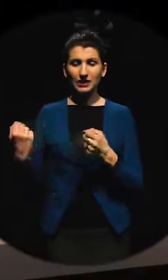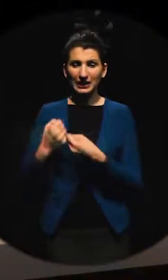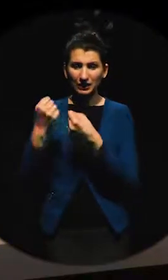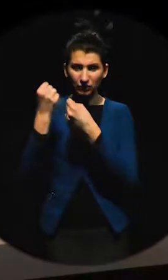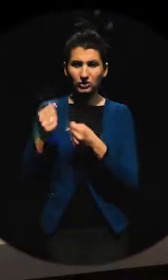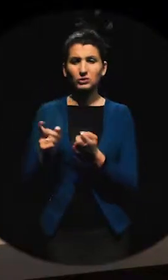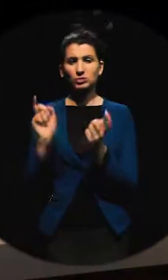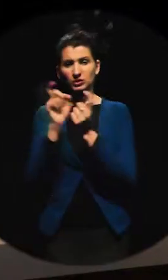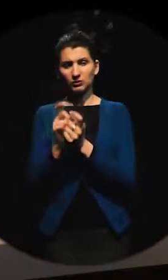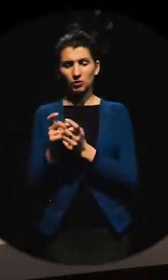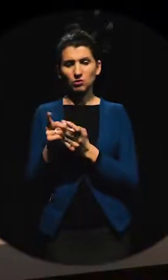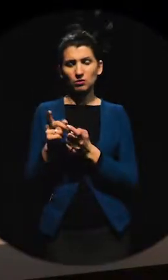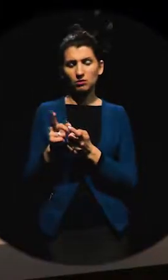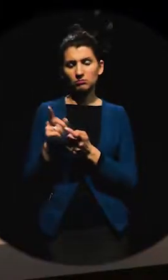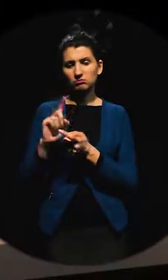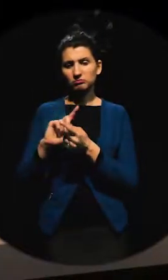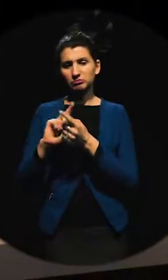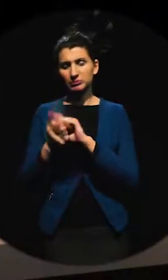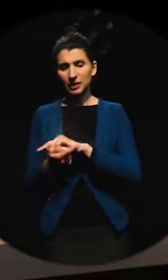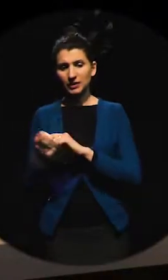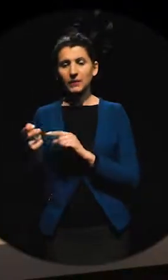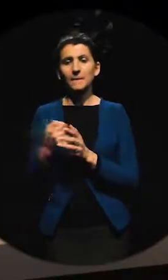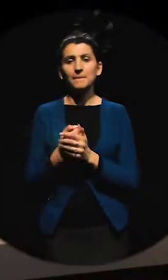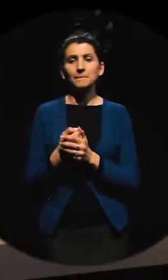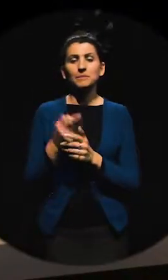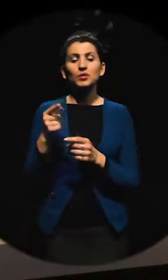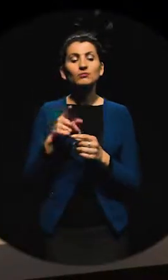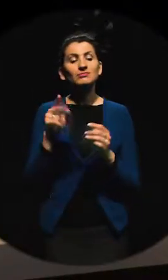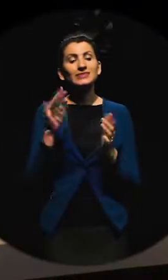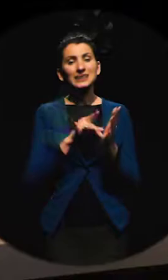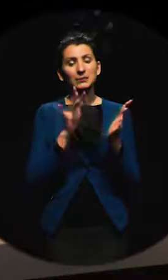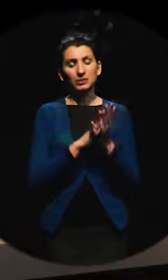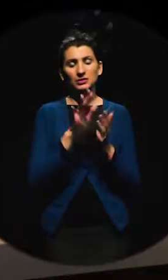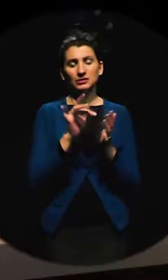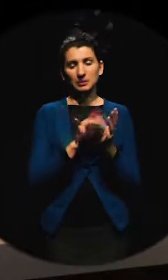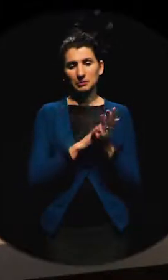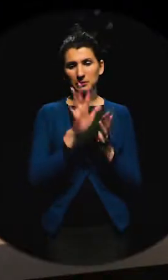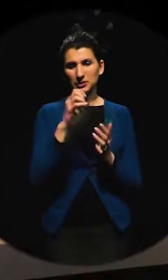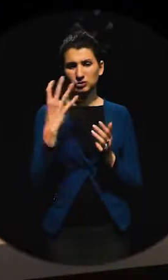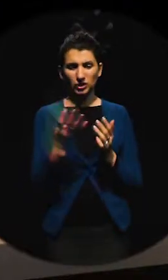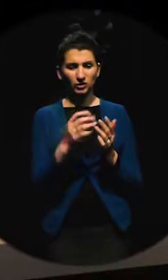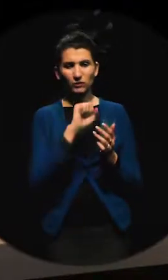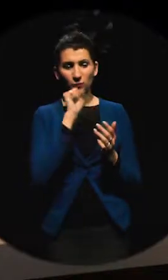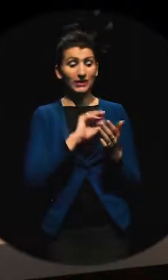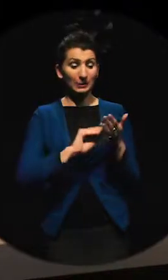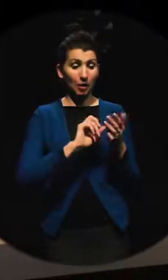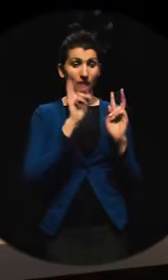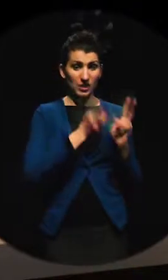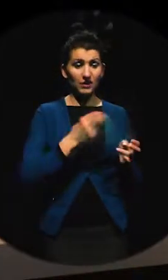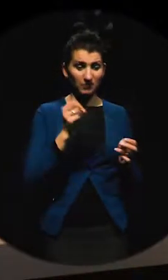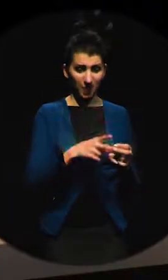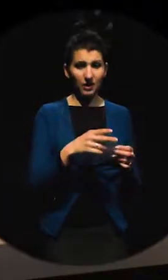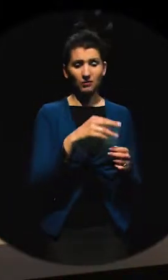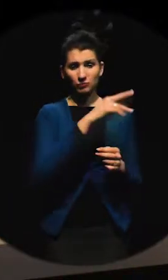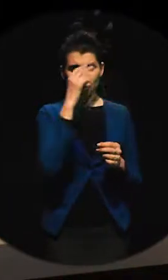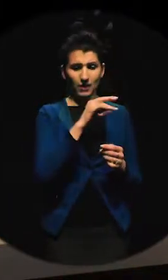zrzeszali w wyraźne związki i grupy, no to ta deklaracja, ten zapis w ogóle nie pociągał za sobą żadnych konkretnych regulacji prawnych, w